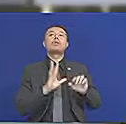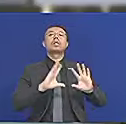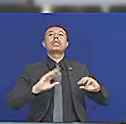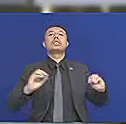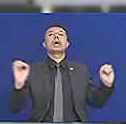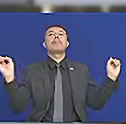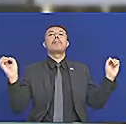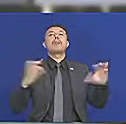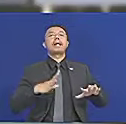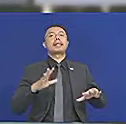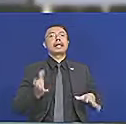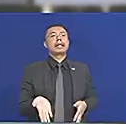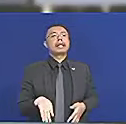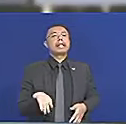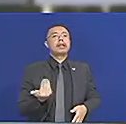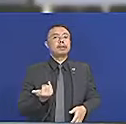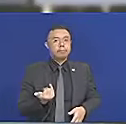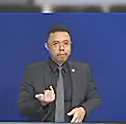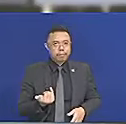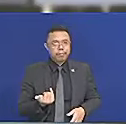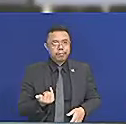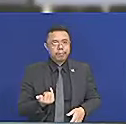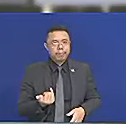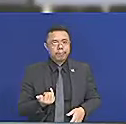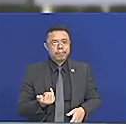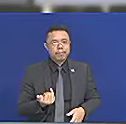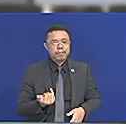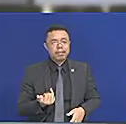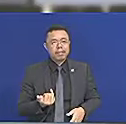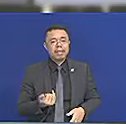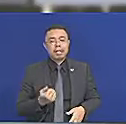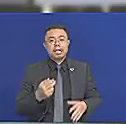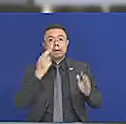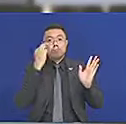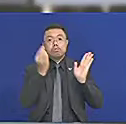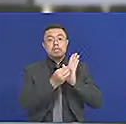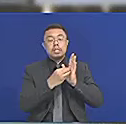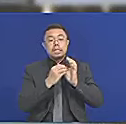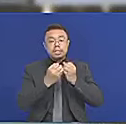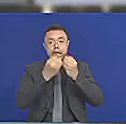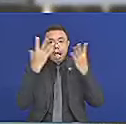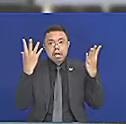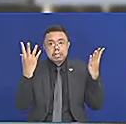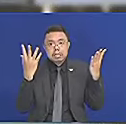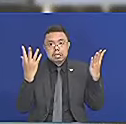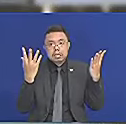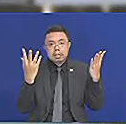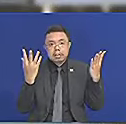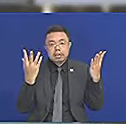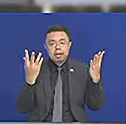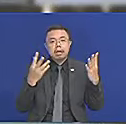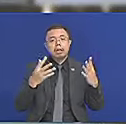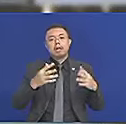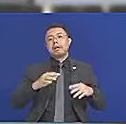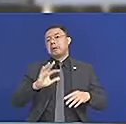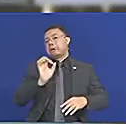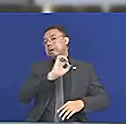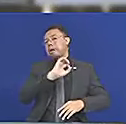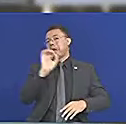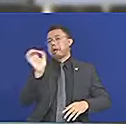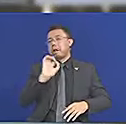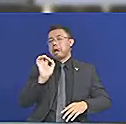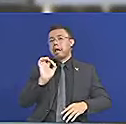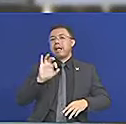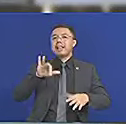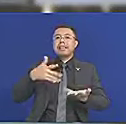mengimplementasikan dalam hidup, dalam mengaplikasikan secara konkret. Dan mengerikannya Tuhan